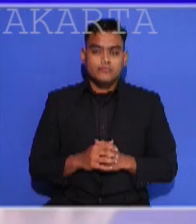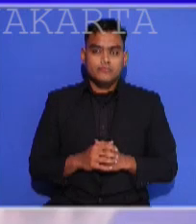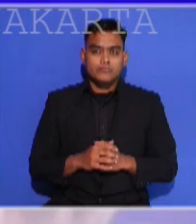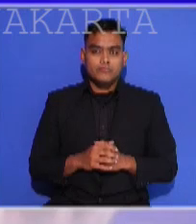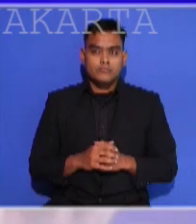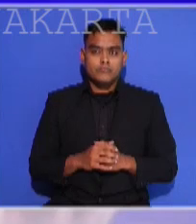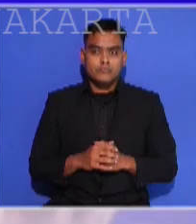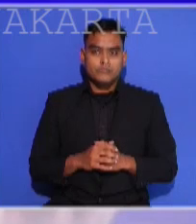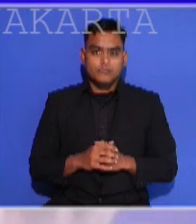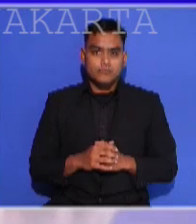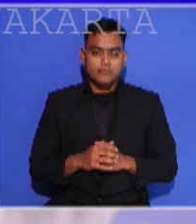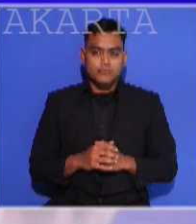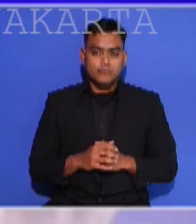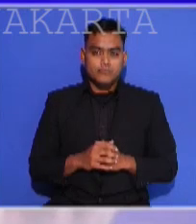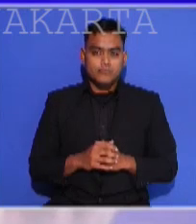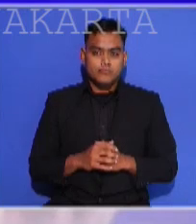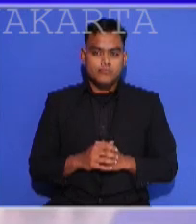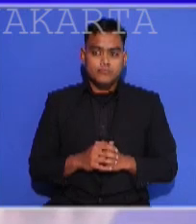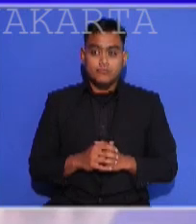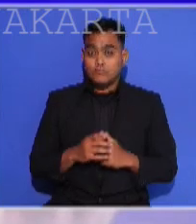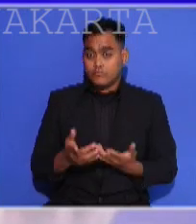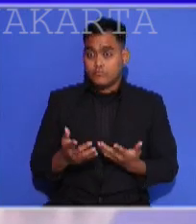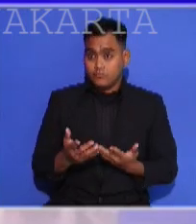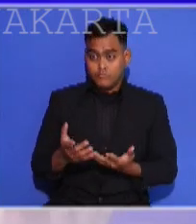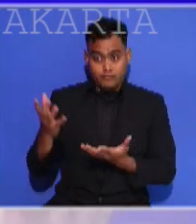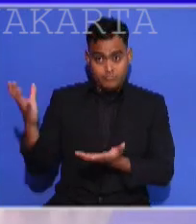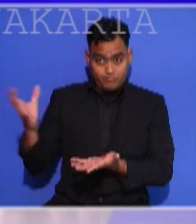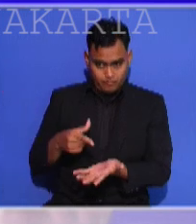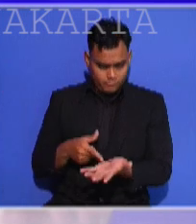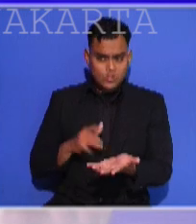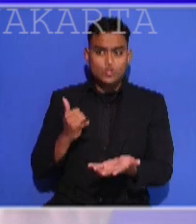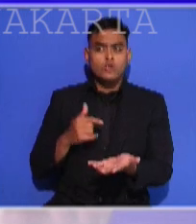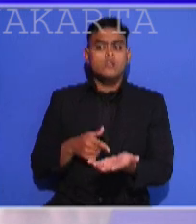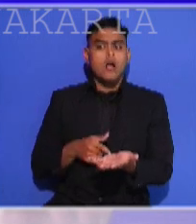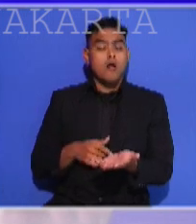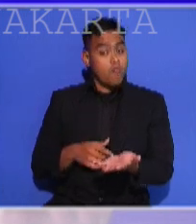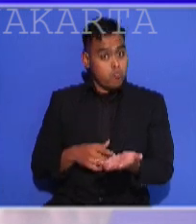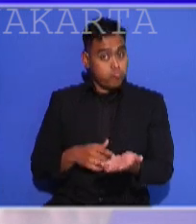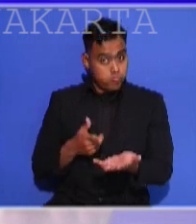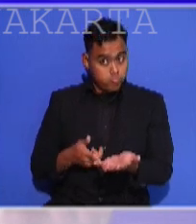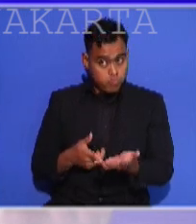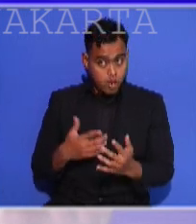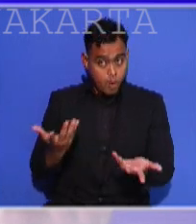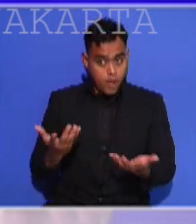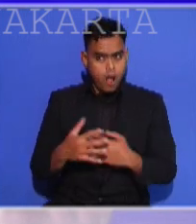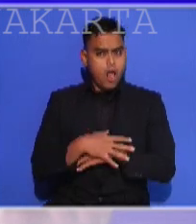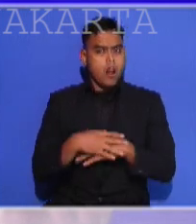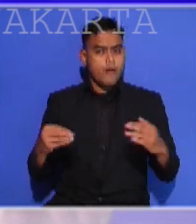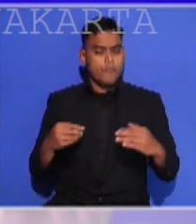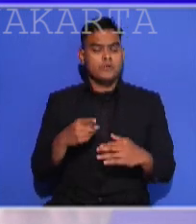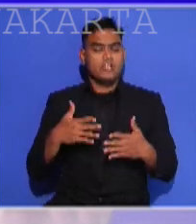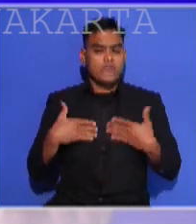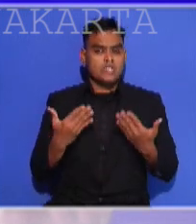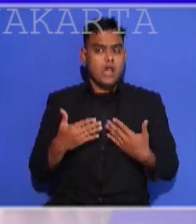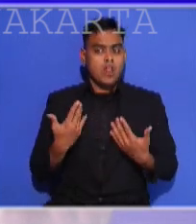Daerah Istimewa Yogyakarta DIY dianugerahi kekayaan alam yang indah sehingga banyak destinasi wisata unggulan selain itu